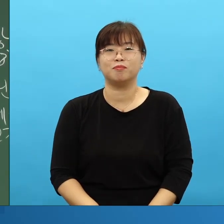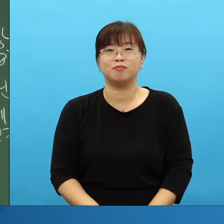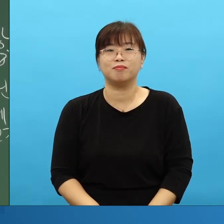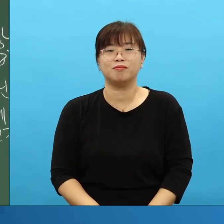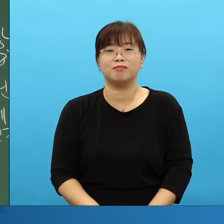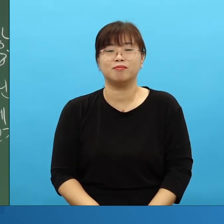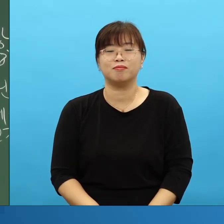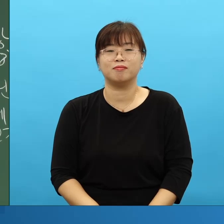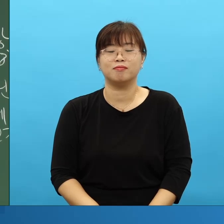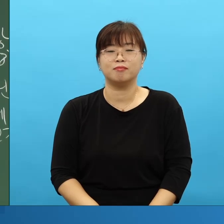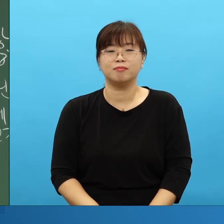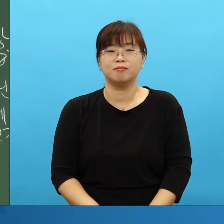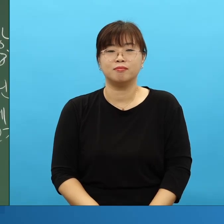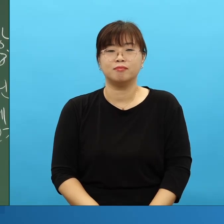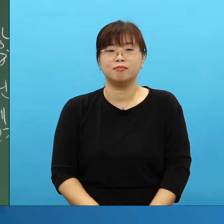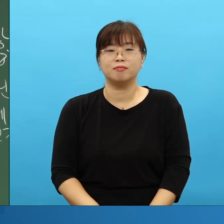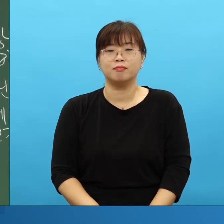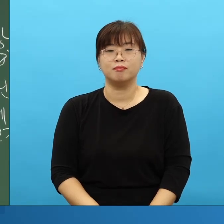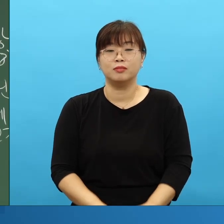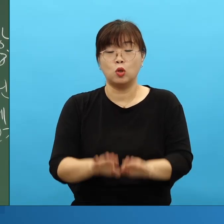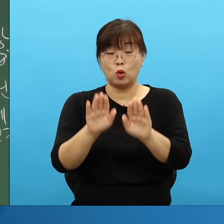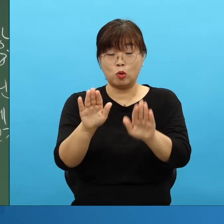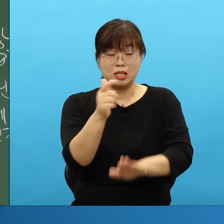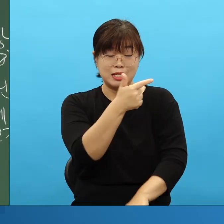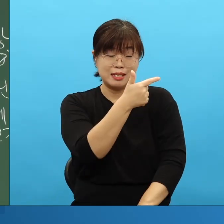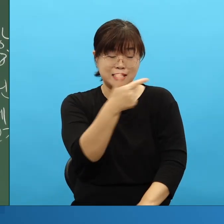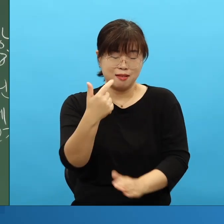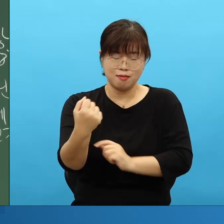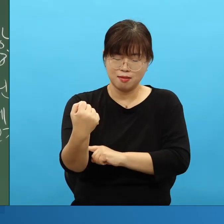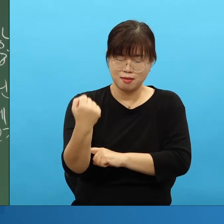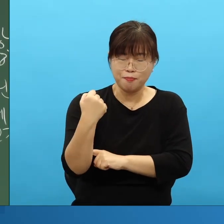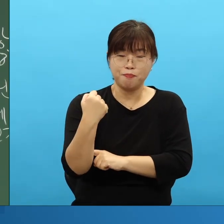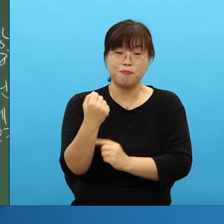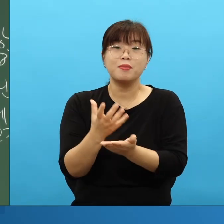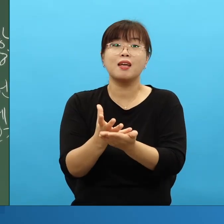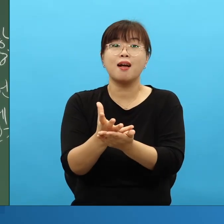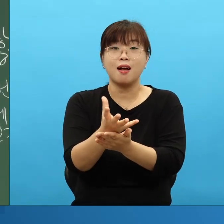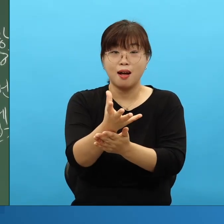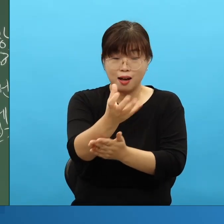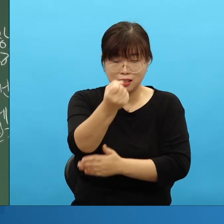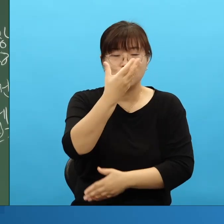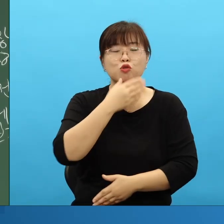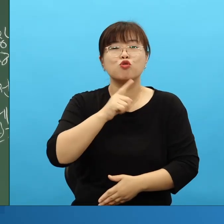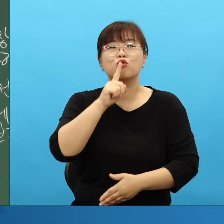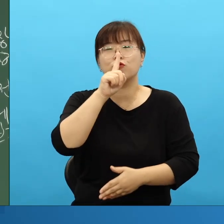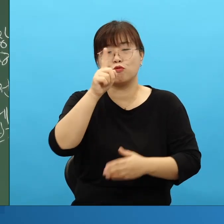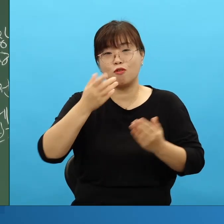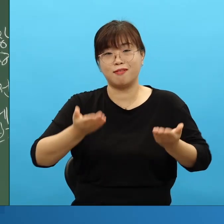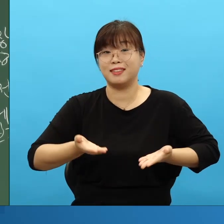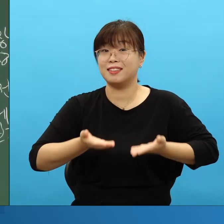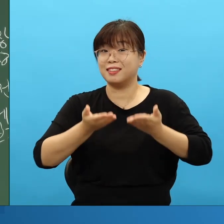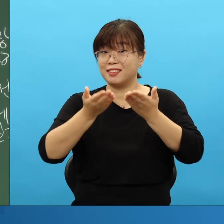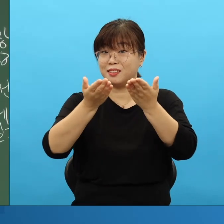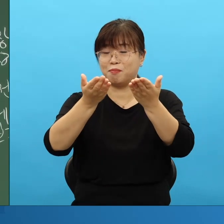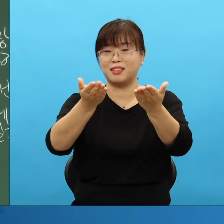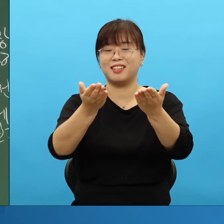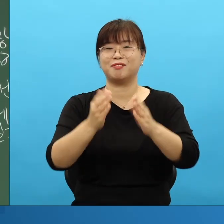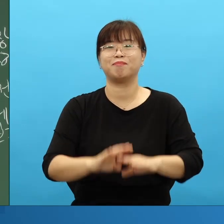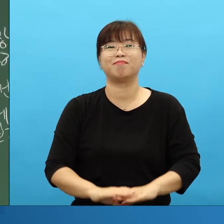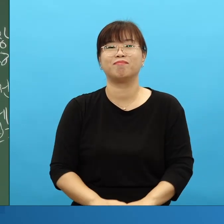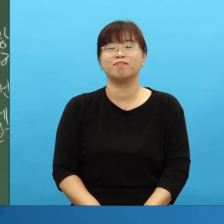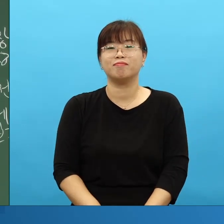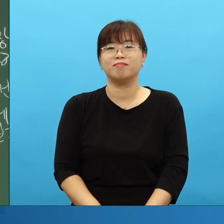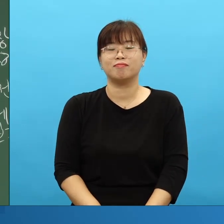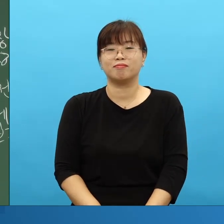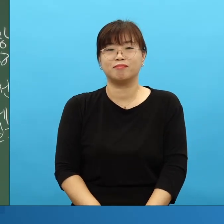and rest upon all the places affiliated with you. 오늘 큰 힘을 얻는 날이 되기를 주 예수 그리스도 이름으로 축복합니다. I bless